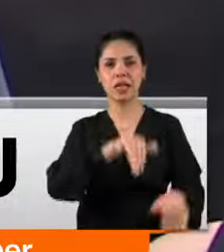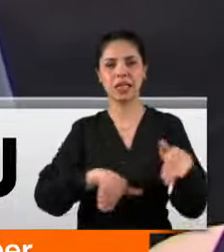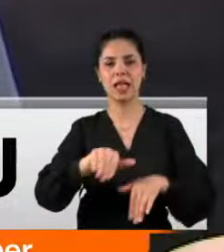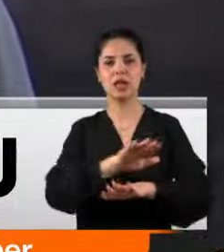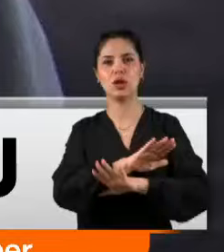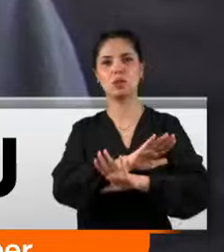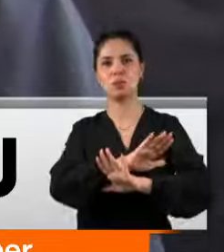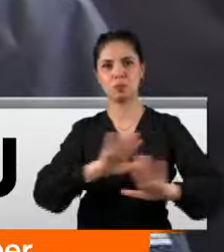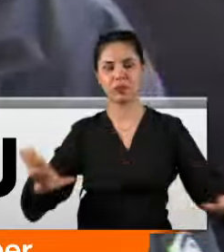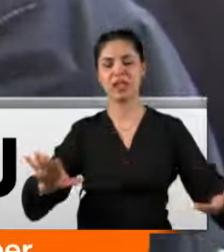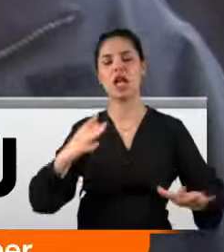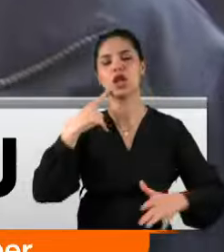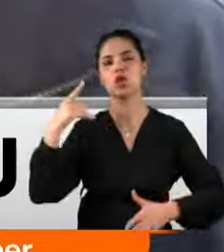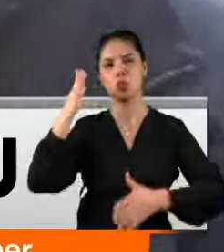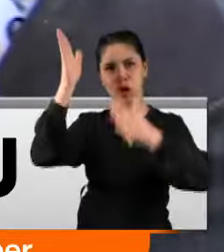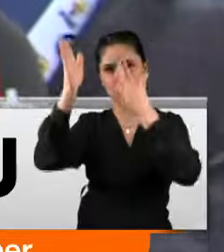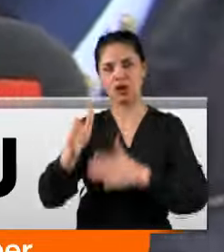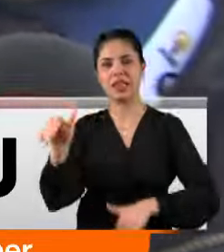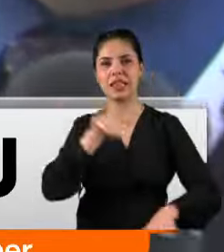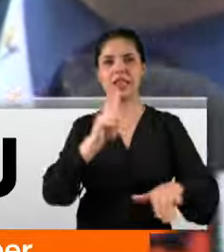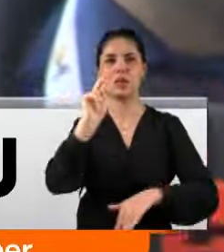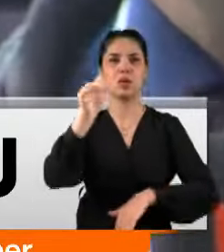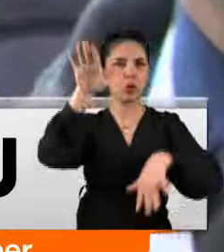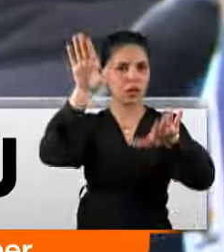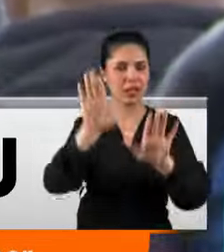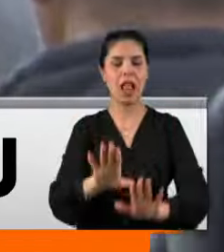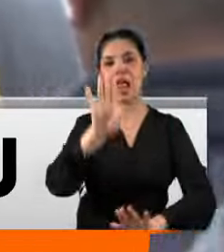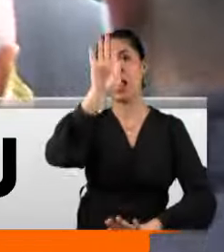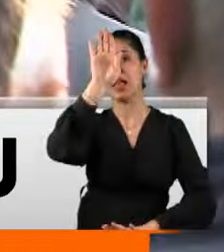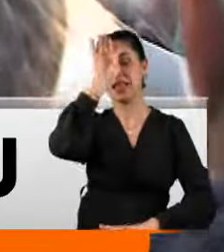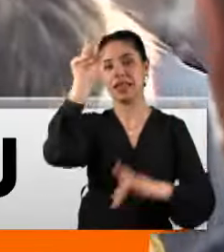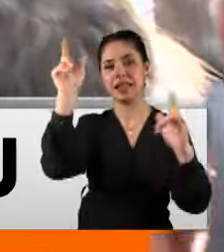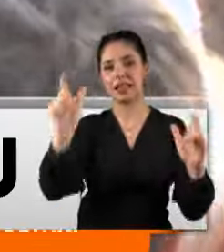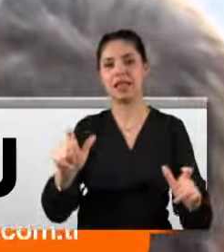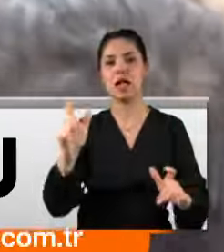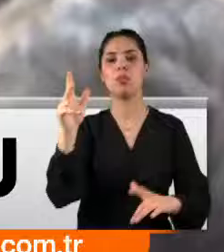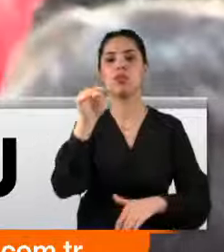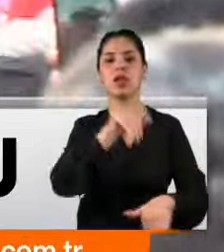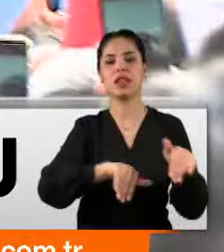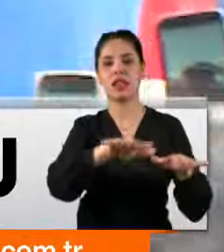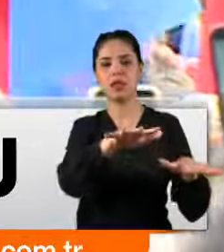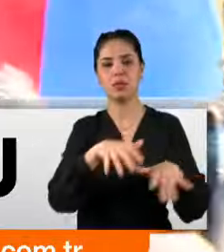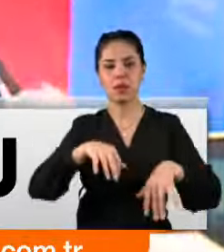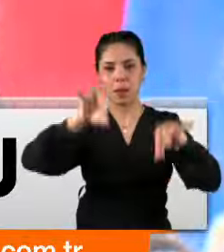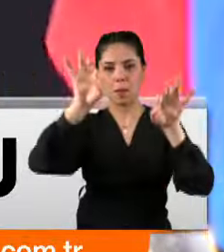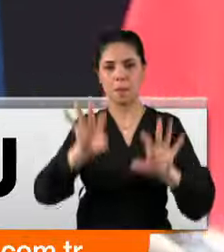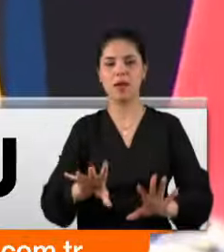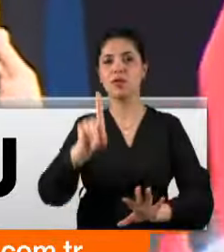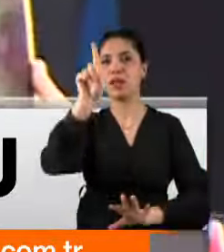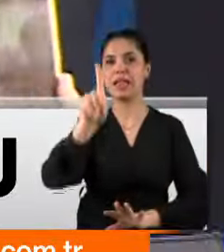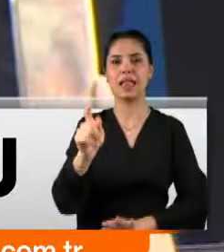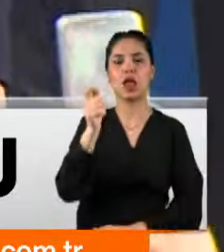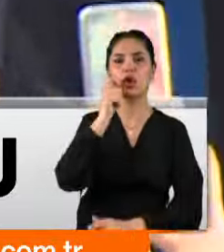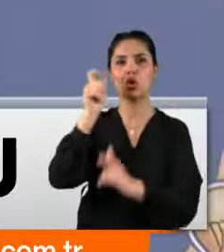tamamlayan Cumhurbaşkanı Recep Tayyip Erdoğan seçime iki gün kala İstanbul'da seçim mitinglerine başladı ve ilk durağı